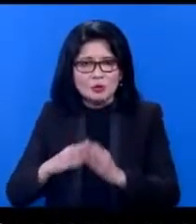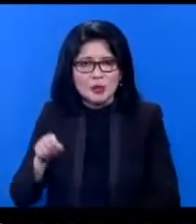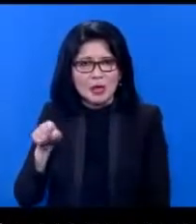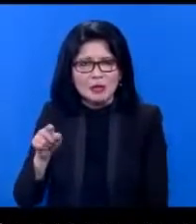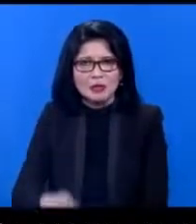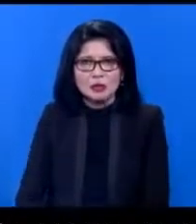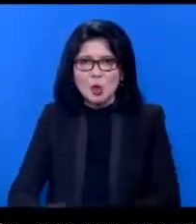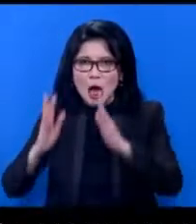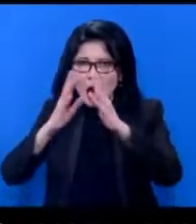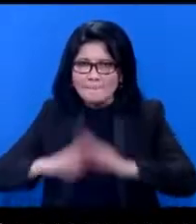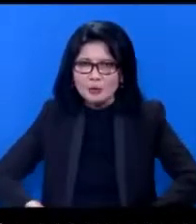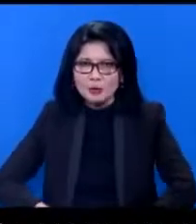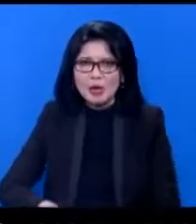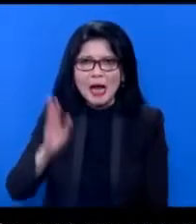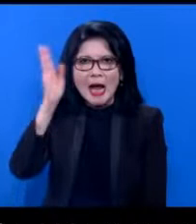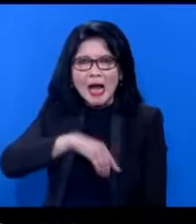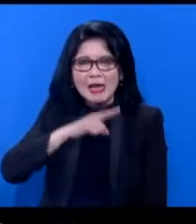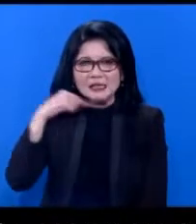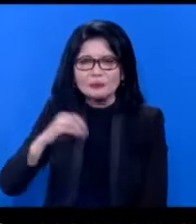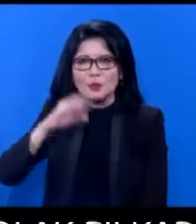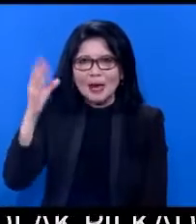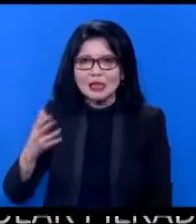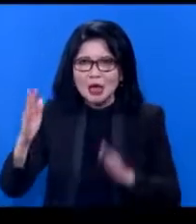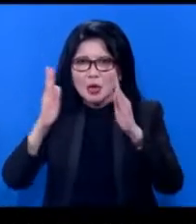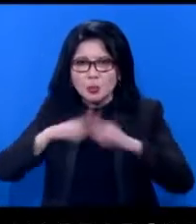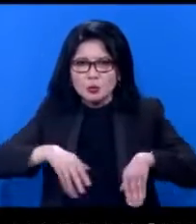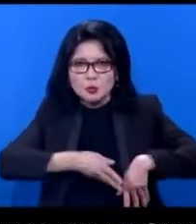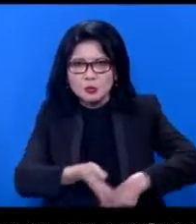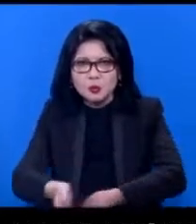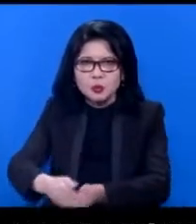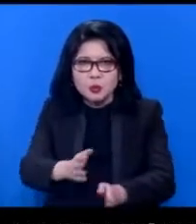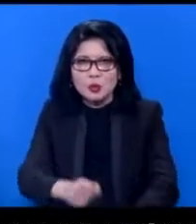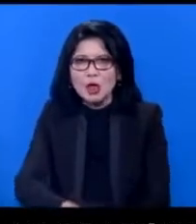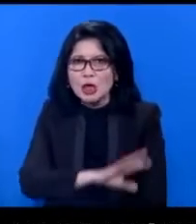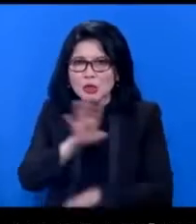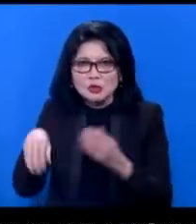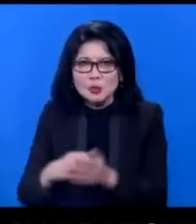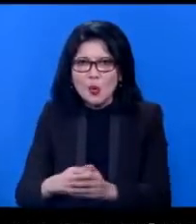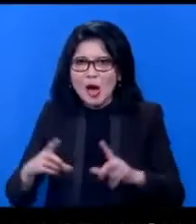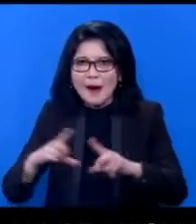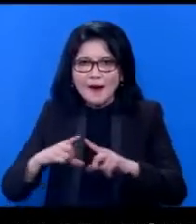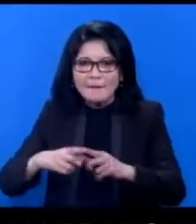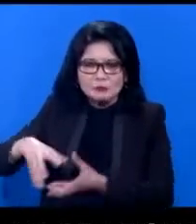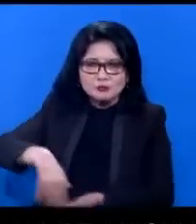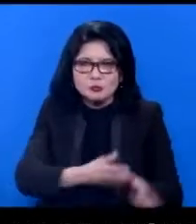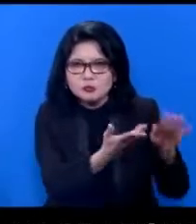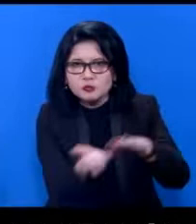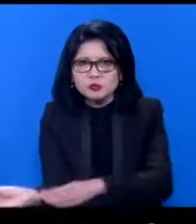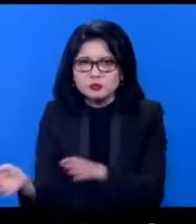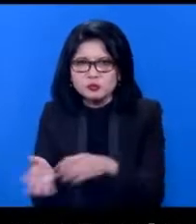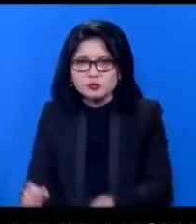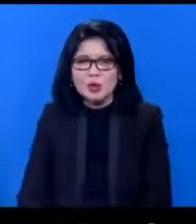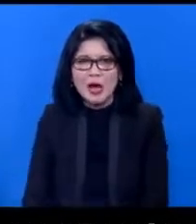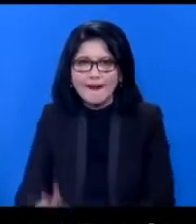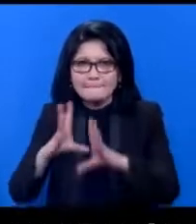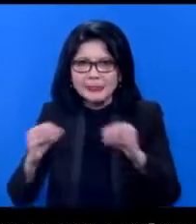Darsono ambruk Sabtu pagi hingga amblas ke dasar sungai. Seluruh isi perabotan hanyut hilang tersapu derasnya arus sungai.